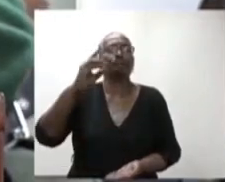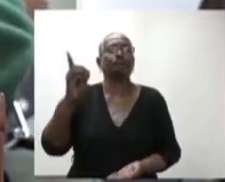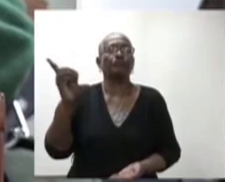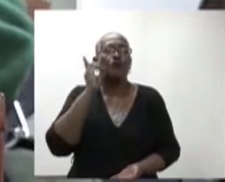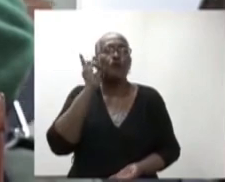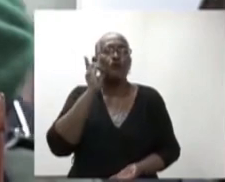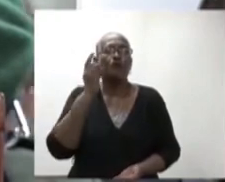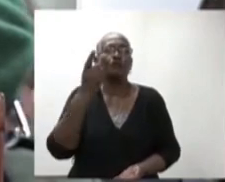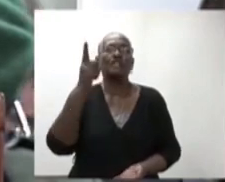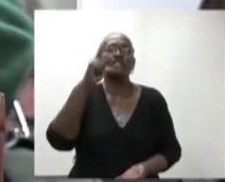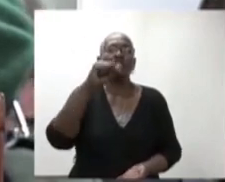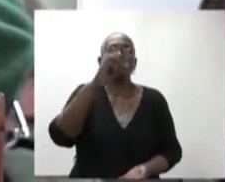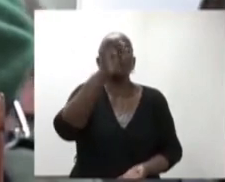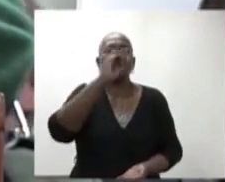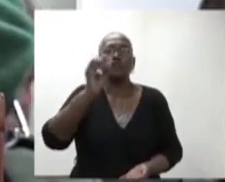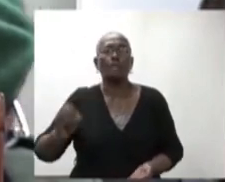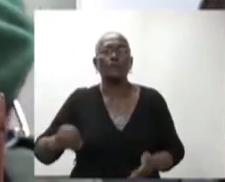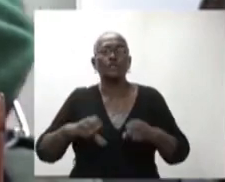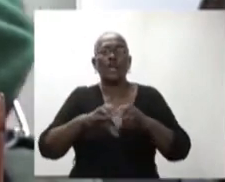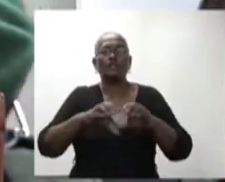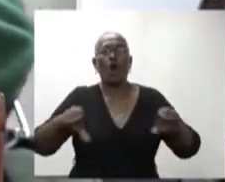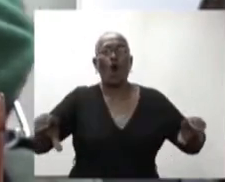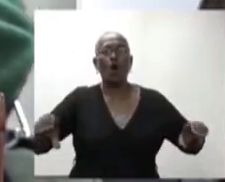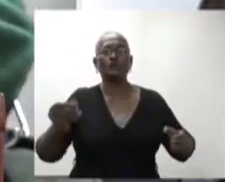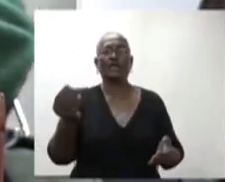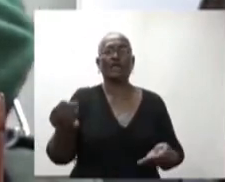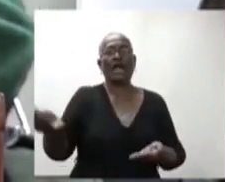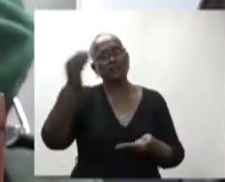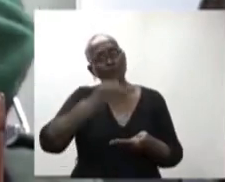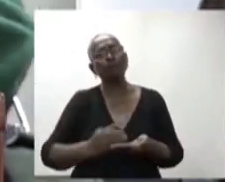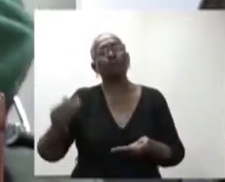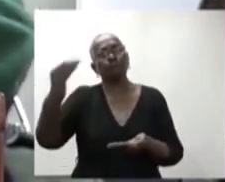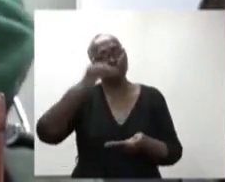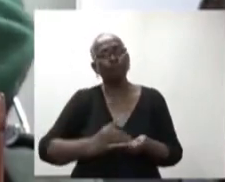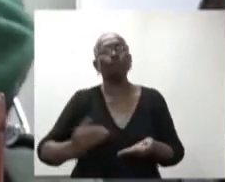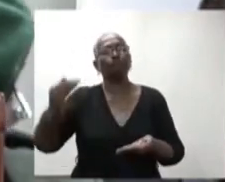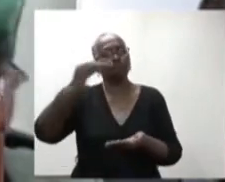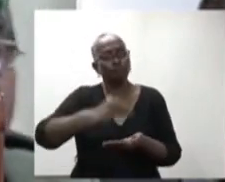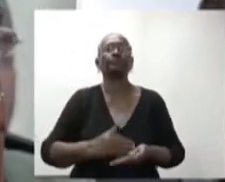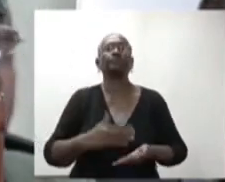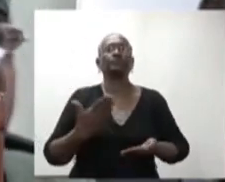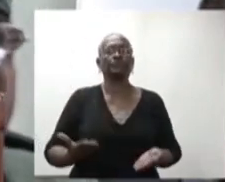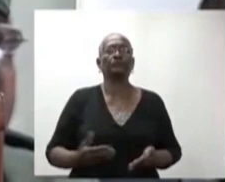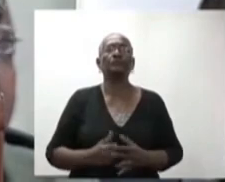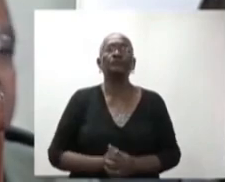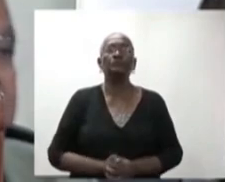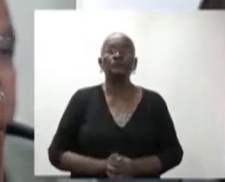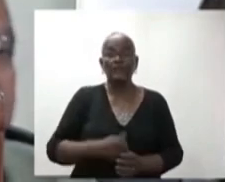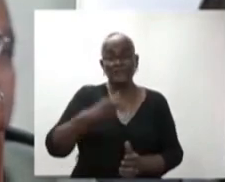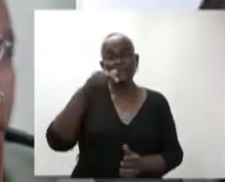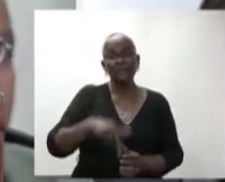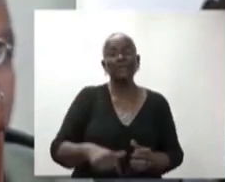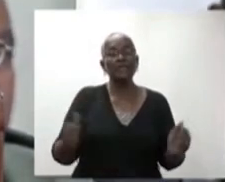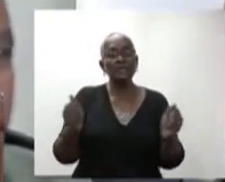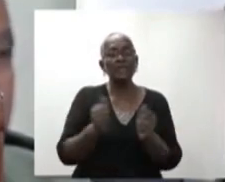170% uit deze sector. Voorzitter, dit jaar is er maar